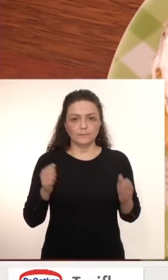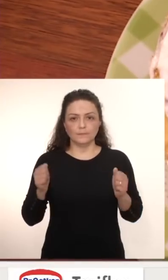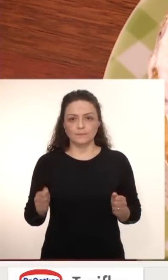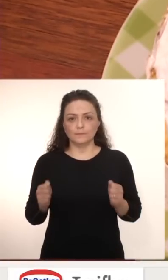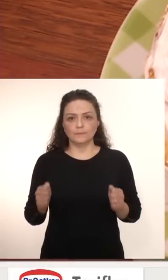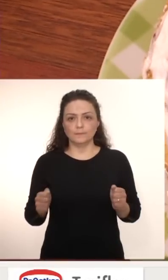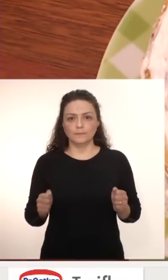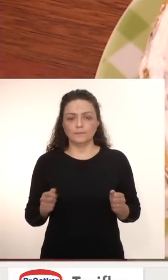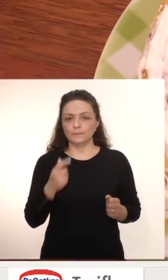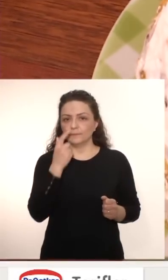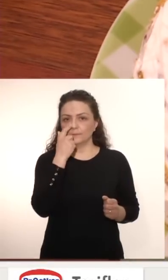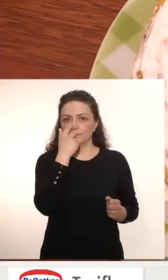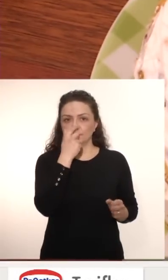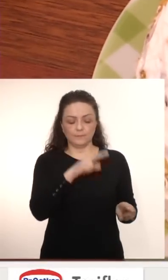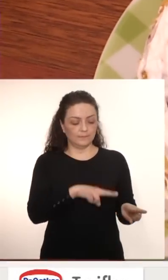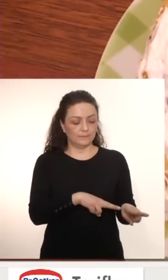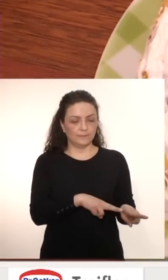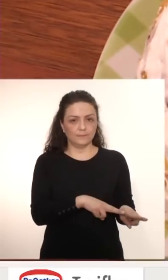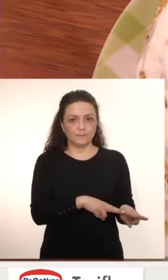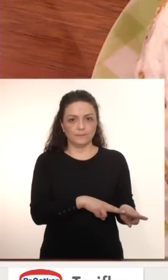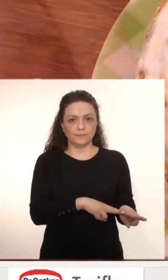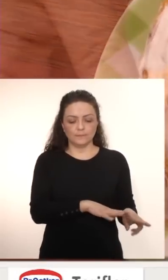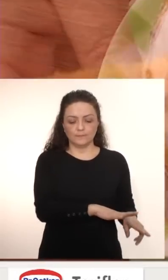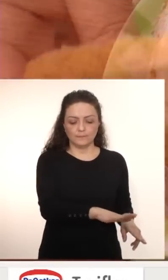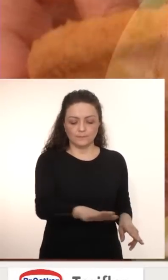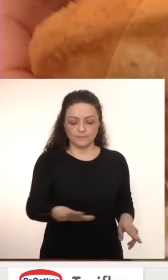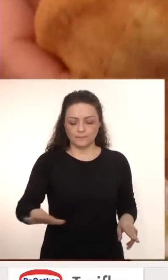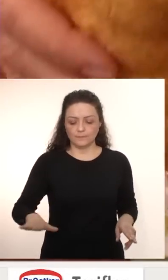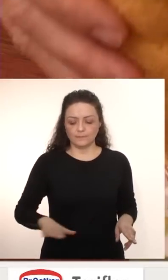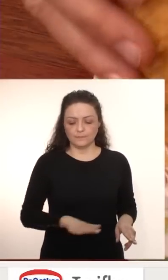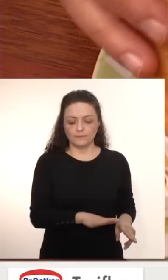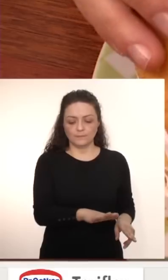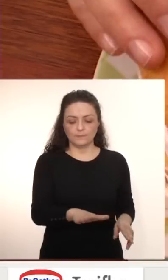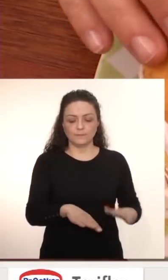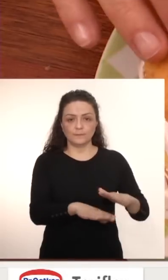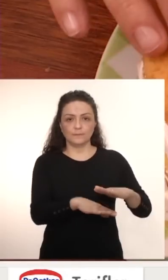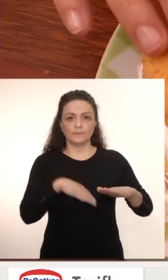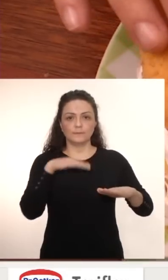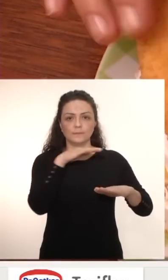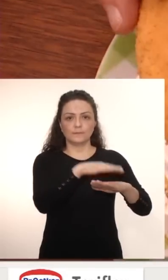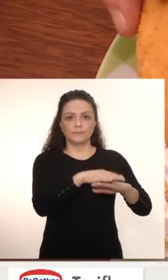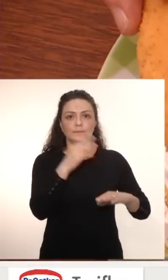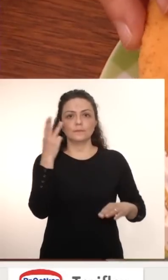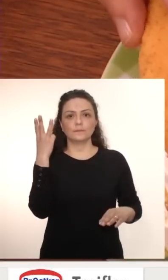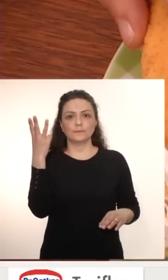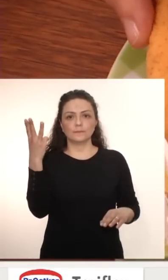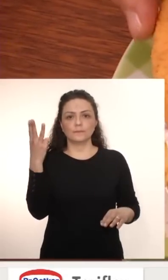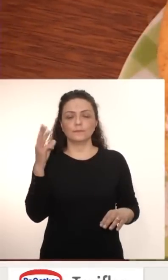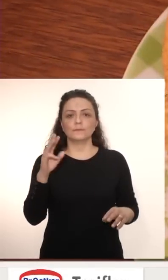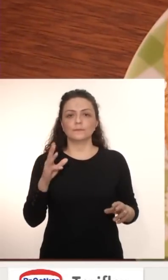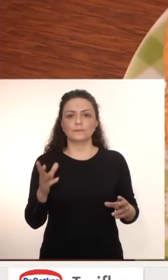Kalan çilekli kremayı yayın. Üzerine üçüncü kat keki kapatın.